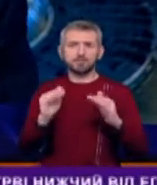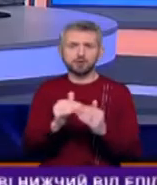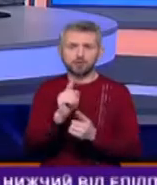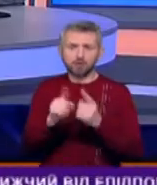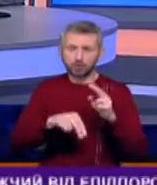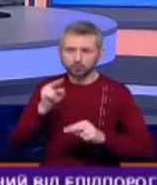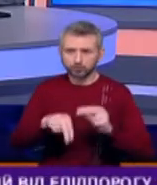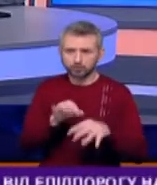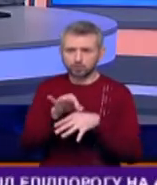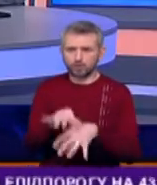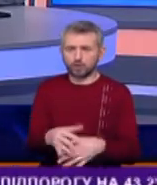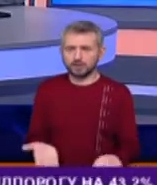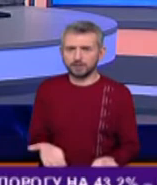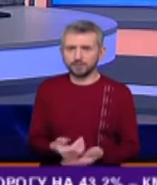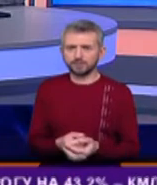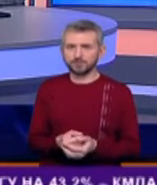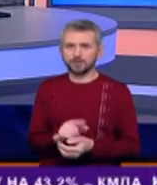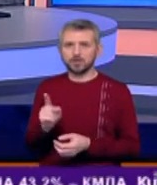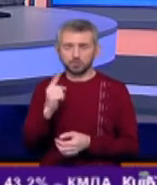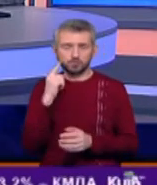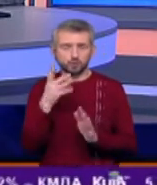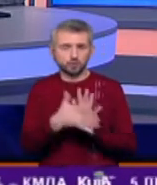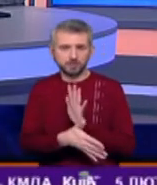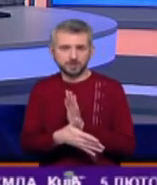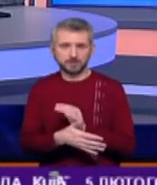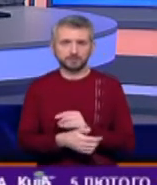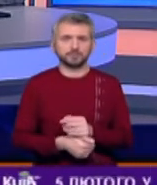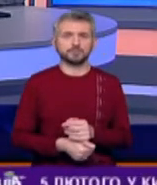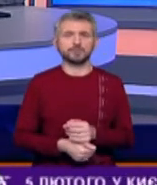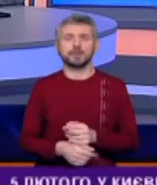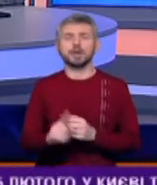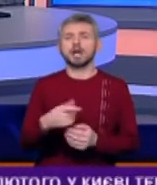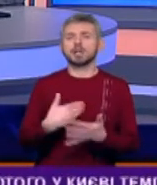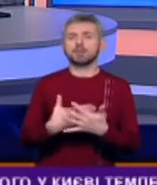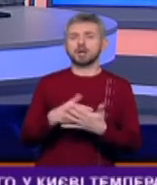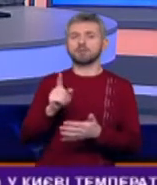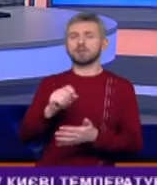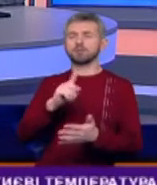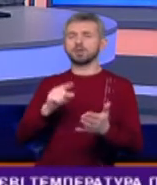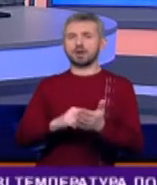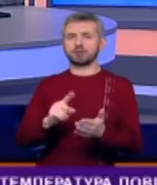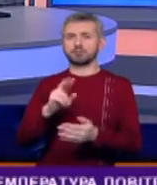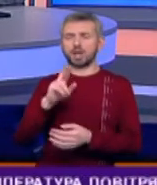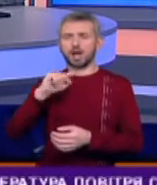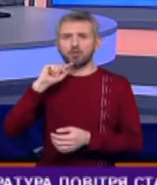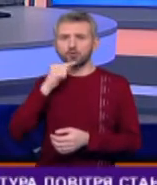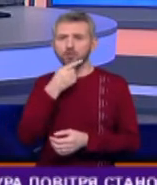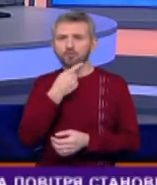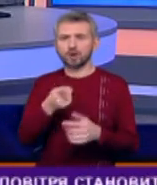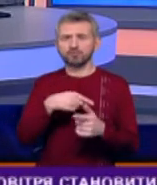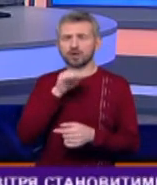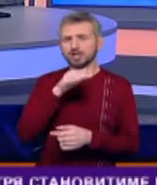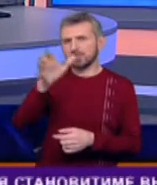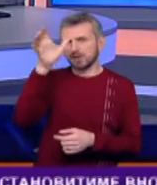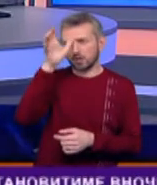реконструкцію проводити. Але, щоб зрозуміти. Да, але, наприклад, в тих питаннях, як економіка там, чи Академія